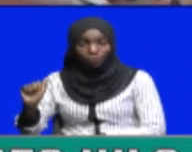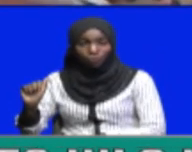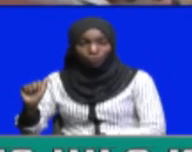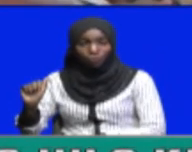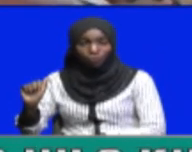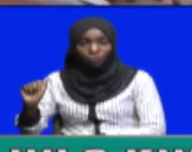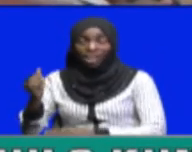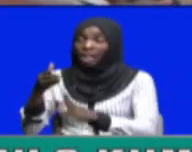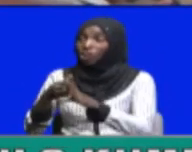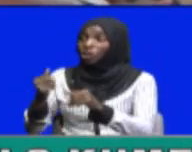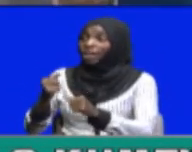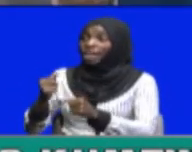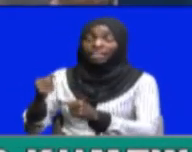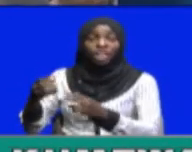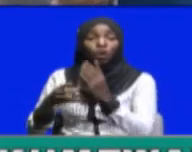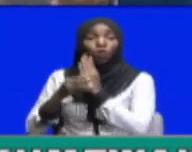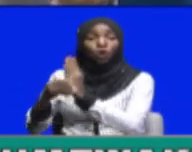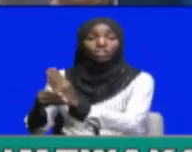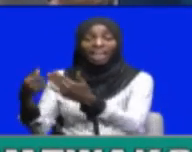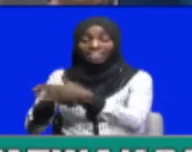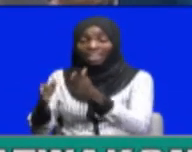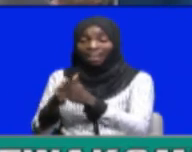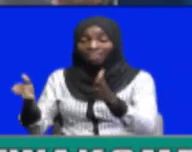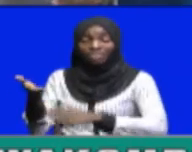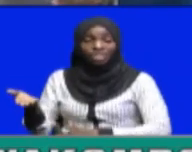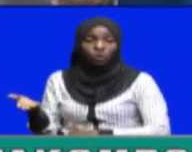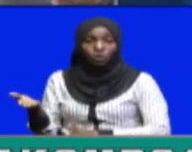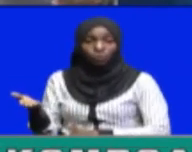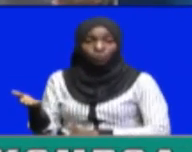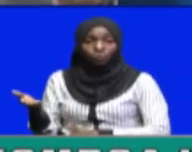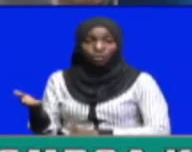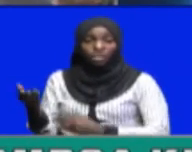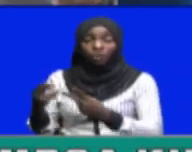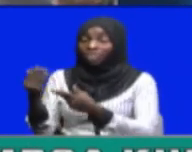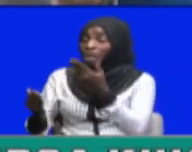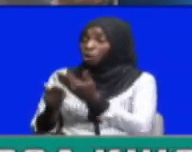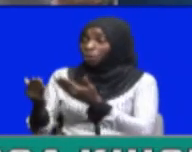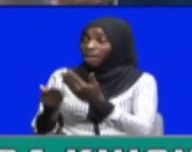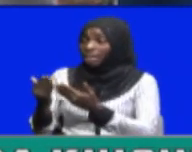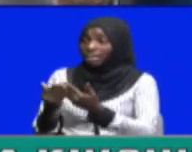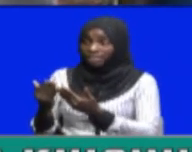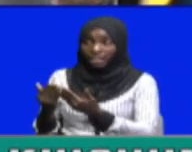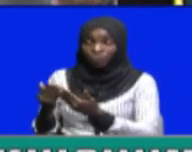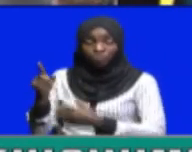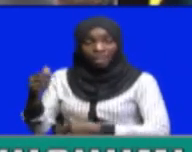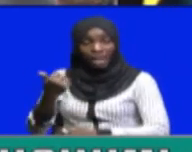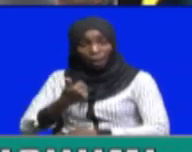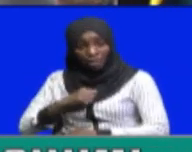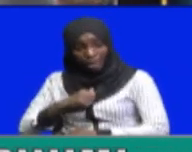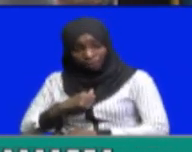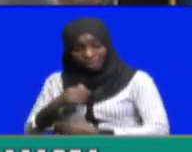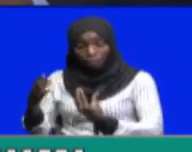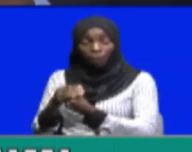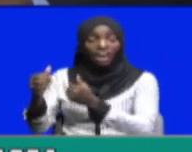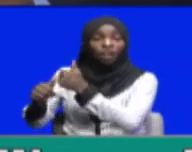Magufuli ili kushika wadhifa huo. Katika maelezo yake rais Dr. Sheni amemueleza waziri huyo kuwa yeye mwenyewe binafsi pamoja na